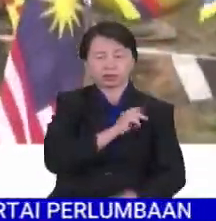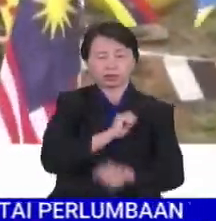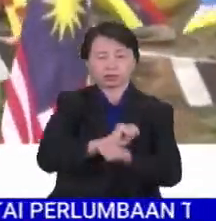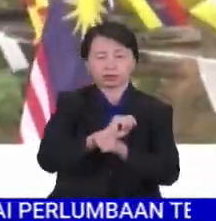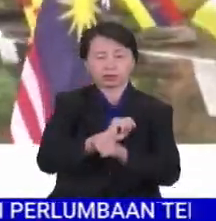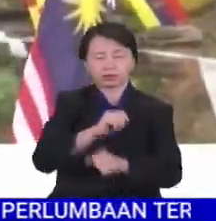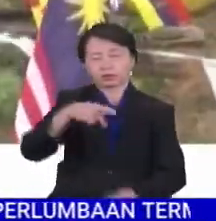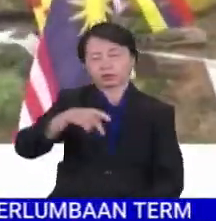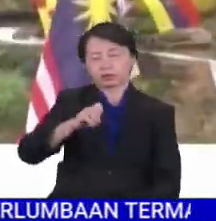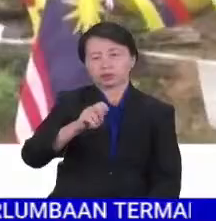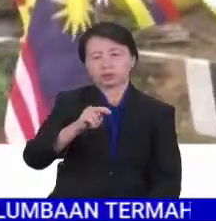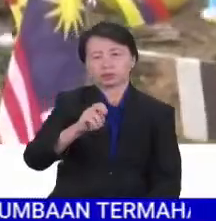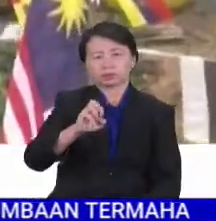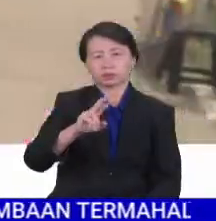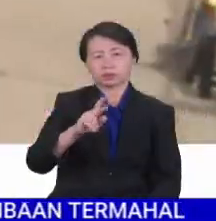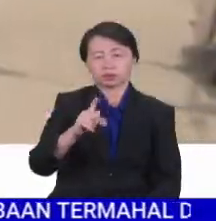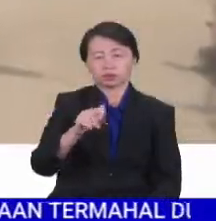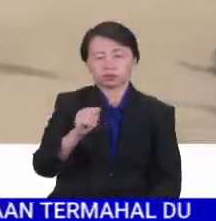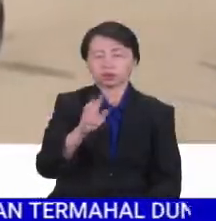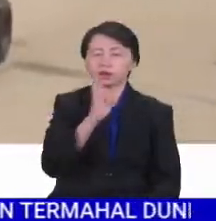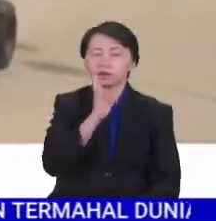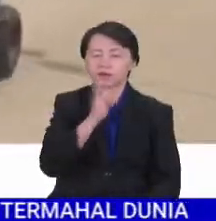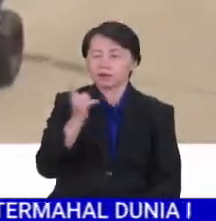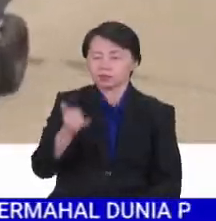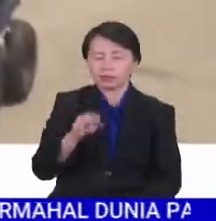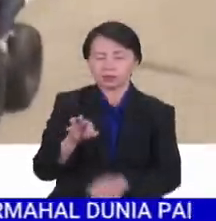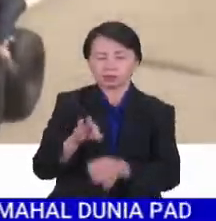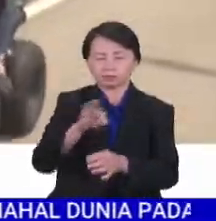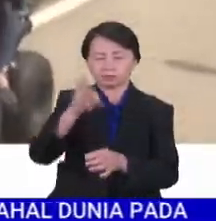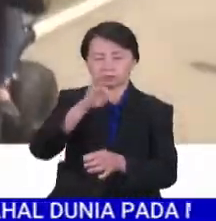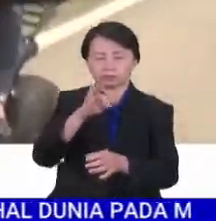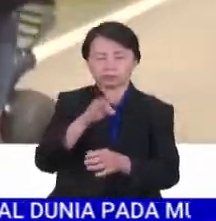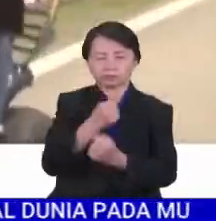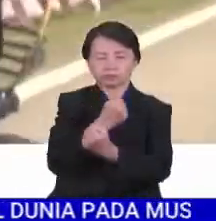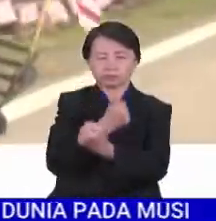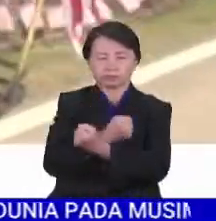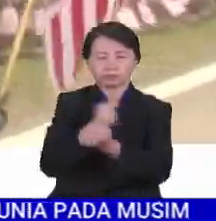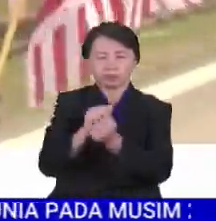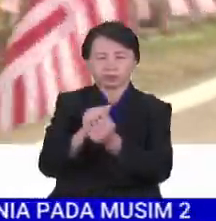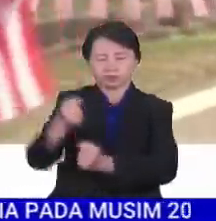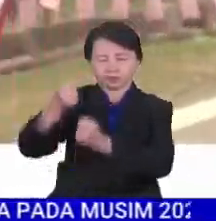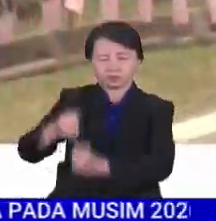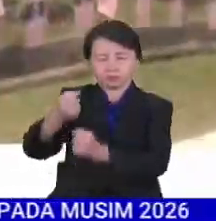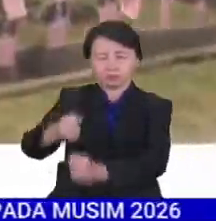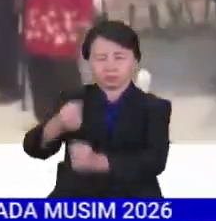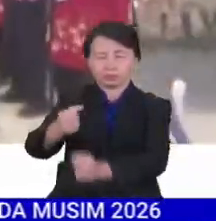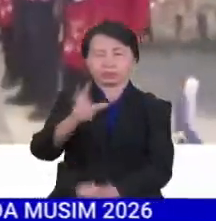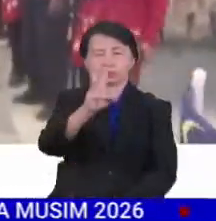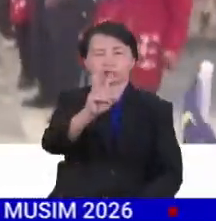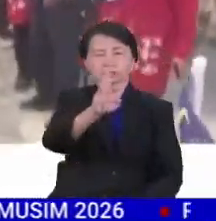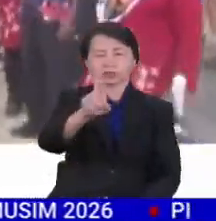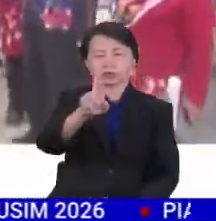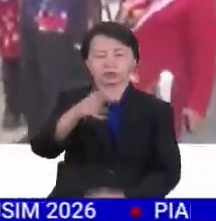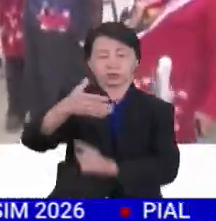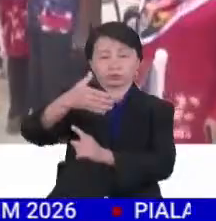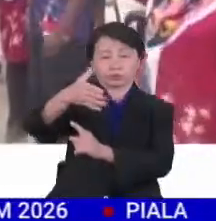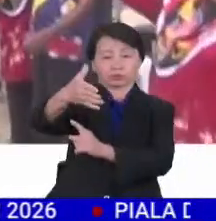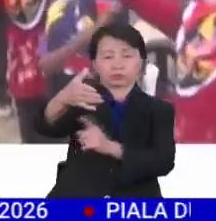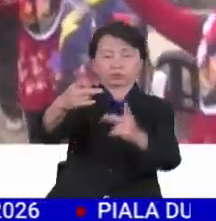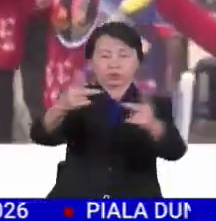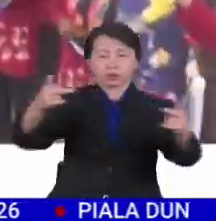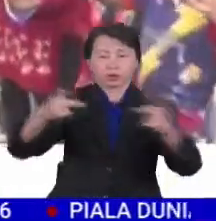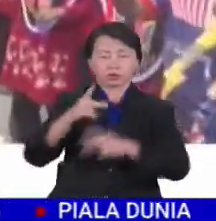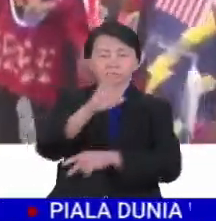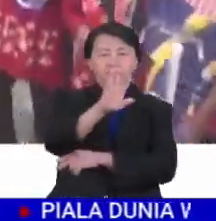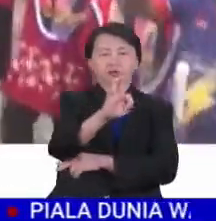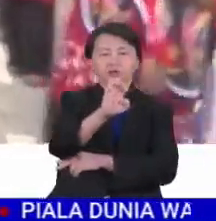Jengka 24, Razak Daud berkata, mereka menyemarakkan semangat patriotik dengan memasang lebih 6,000 bendera di sekitar kawasan